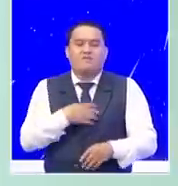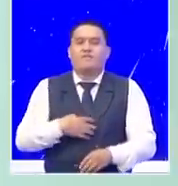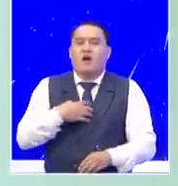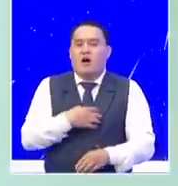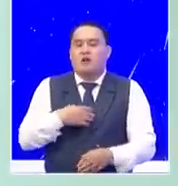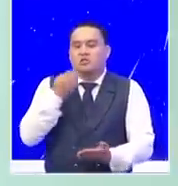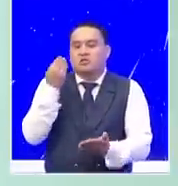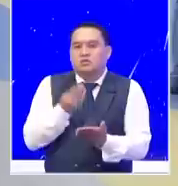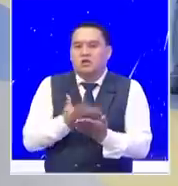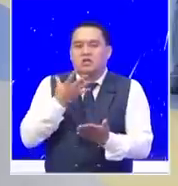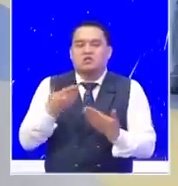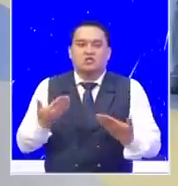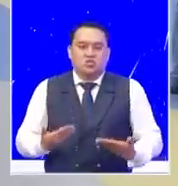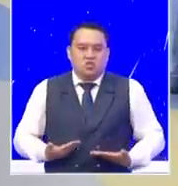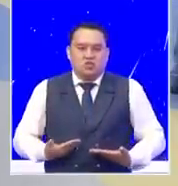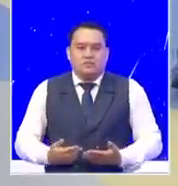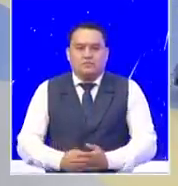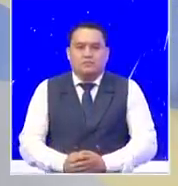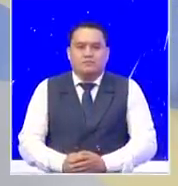важнейших ценностей жизни.